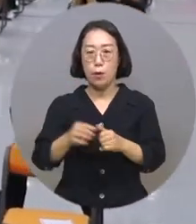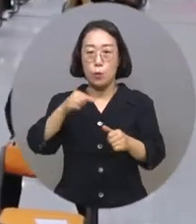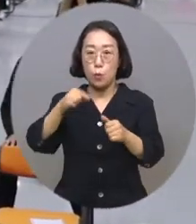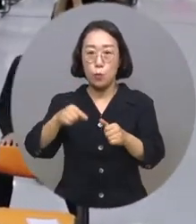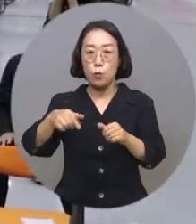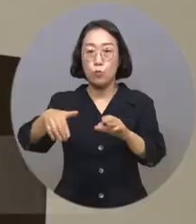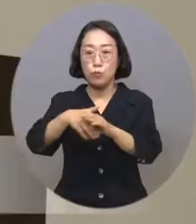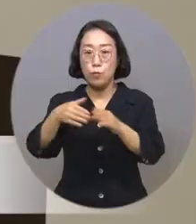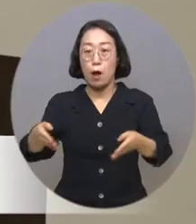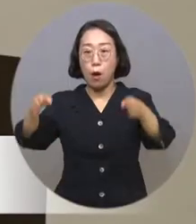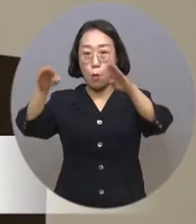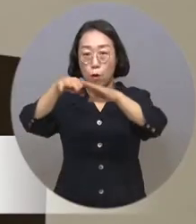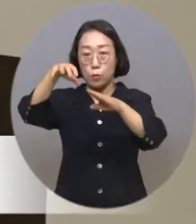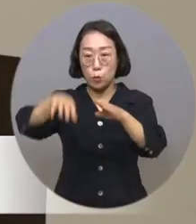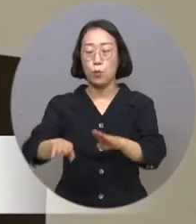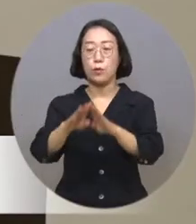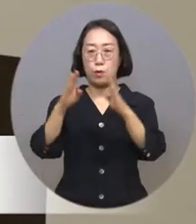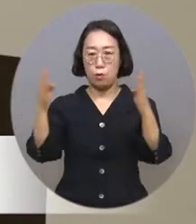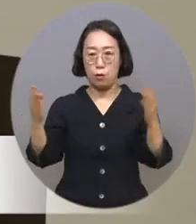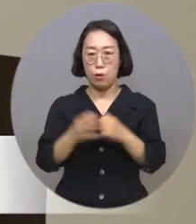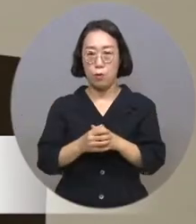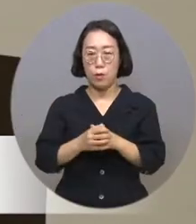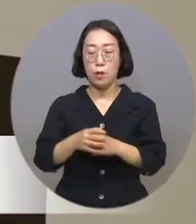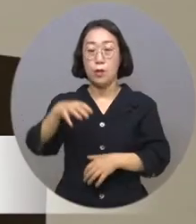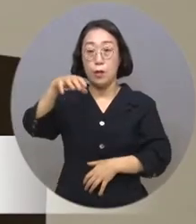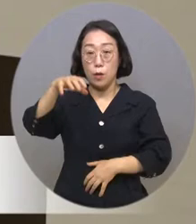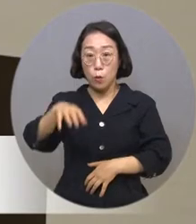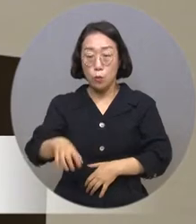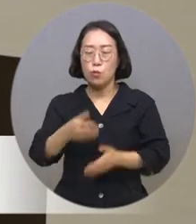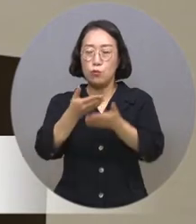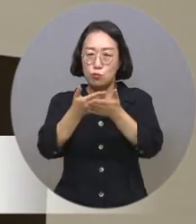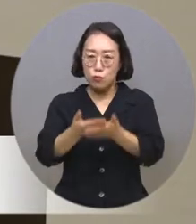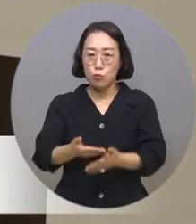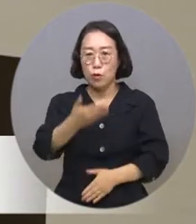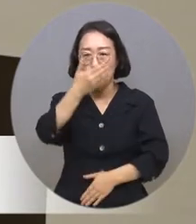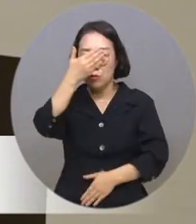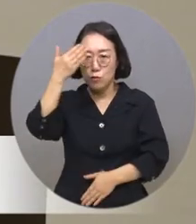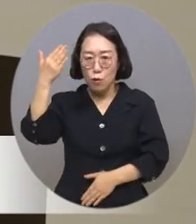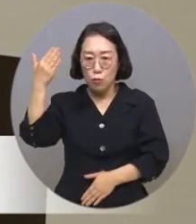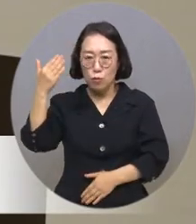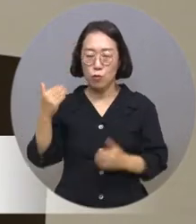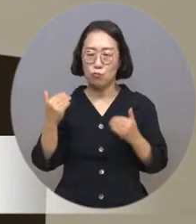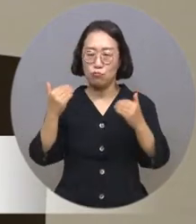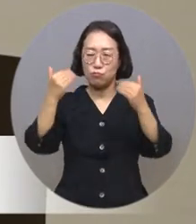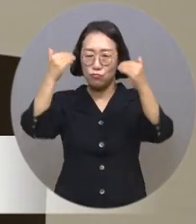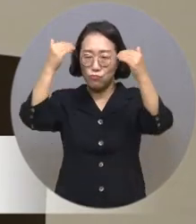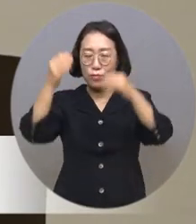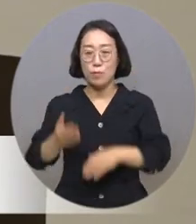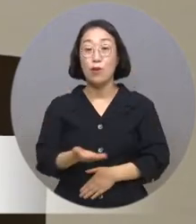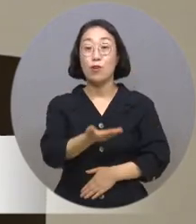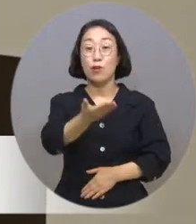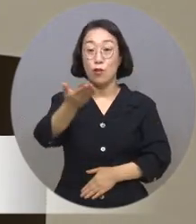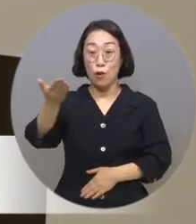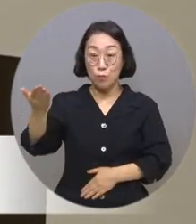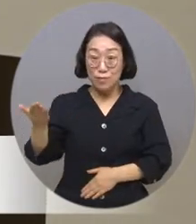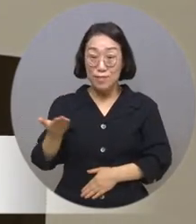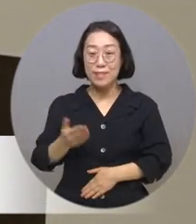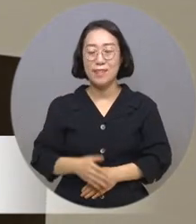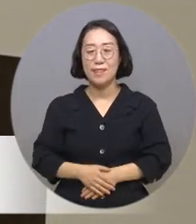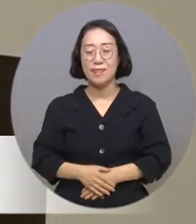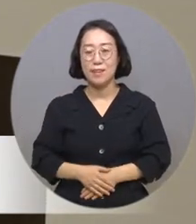열렸습니다. 이 도시에서 이 중요한 청소년기를 보내시면서 여러분들이 꼭 하고